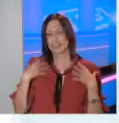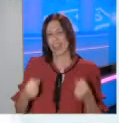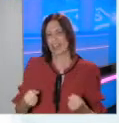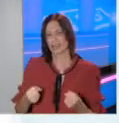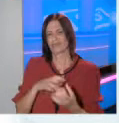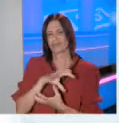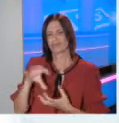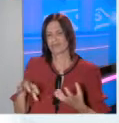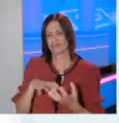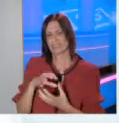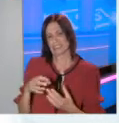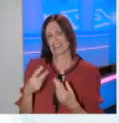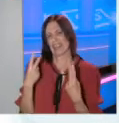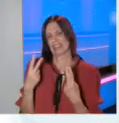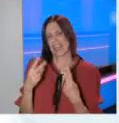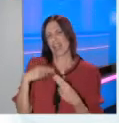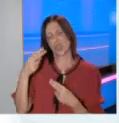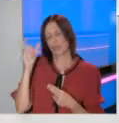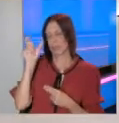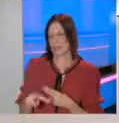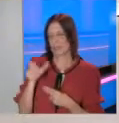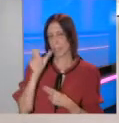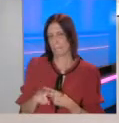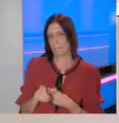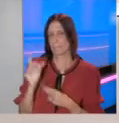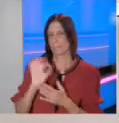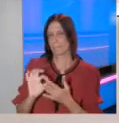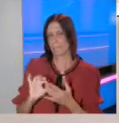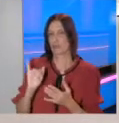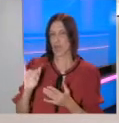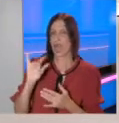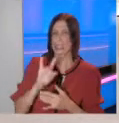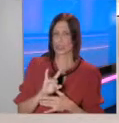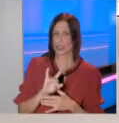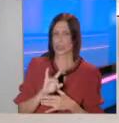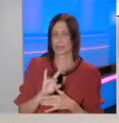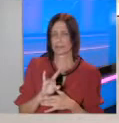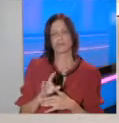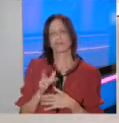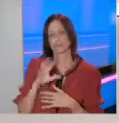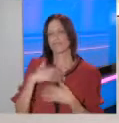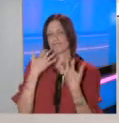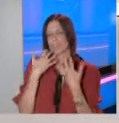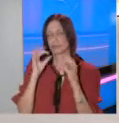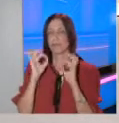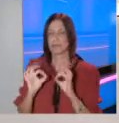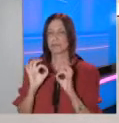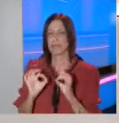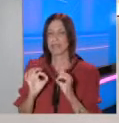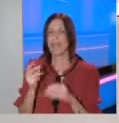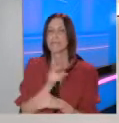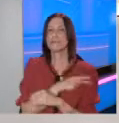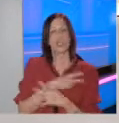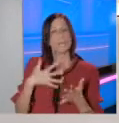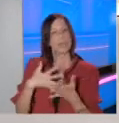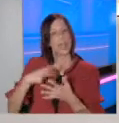בכל הכאוס מסביב, כדאי גם להיות בני אדם. כך כותב יואל חסון, ודרך אגב, נסביר באמת שהמשטרה